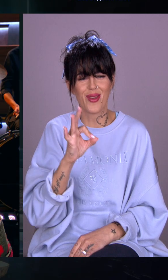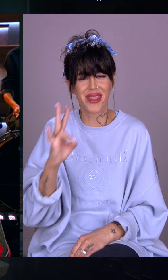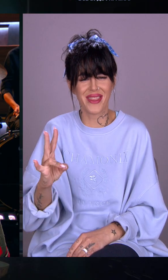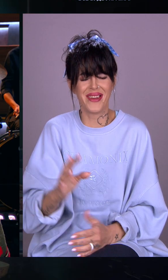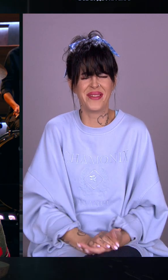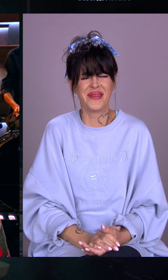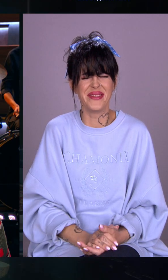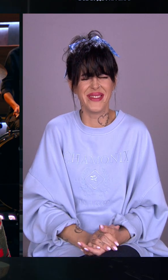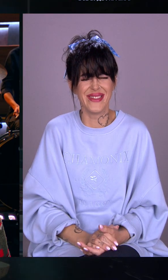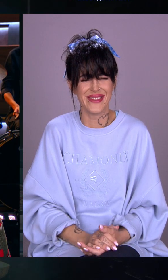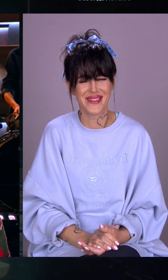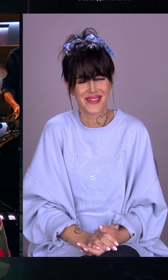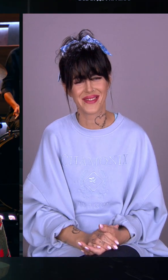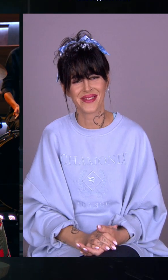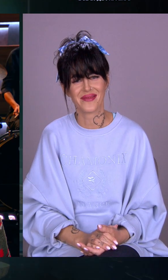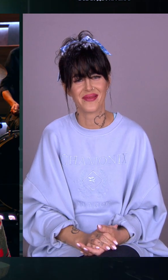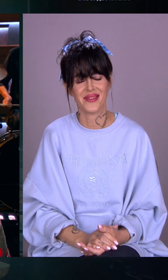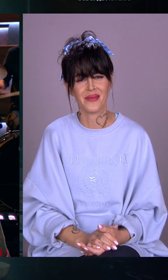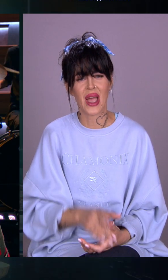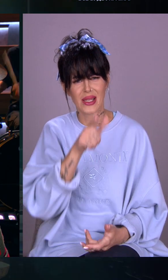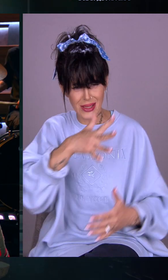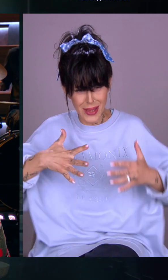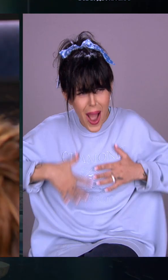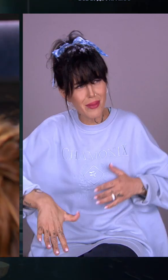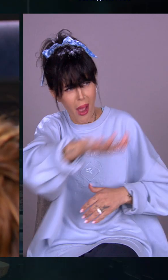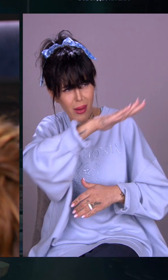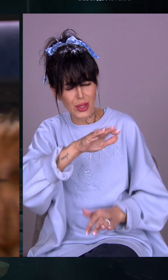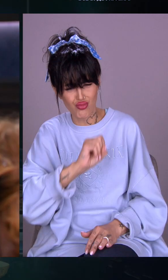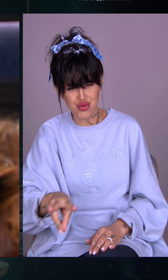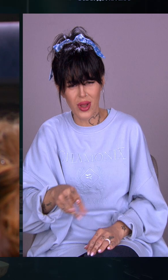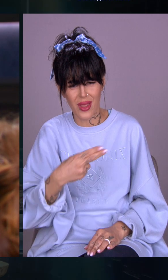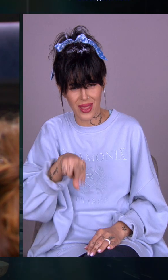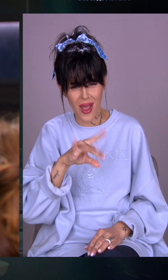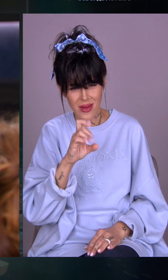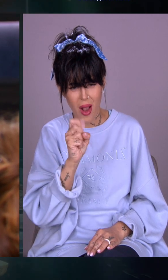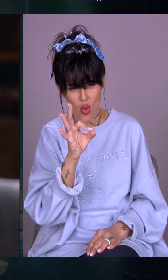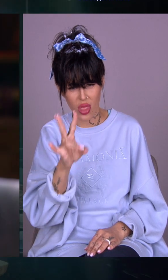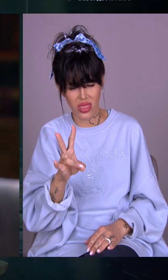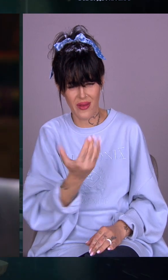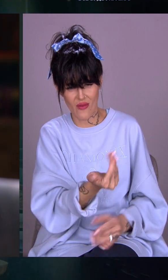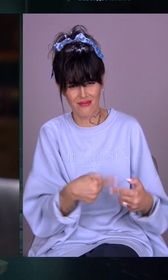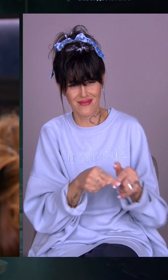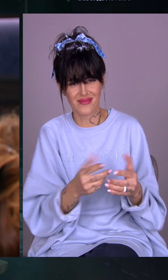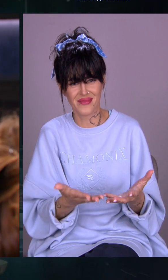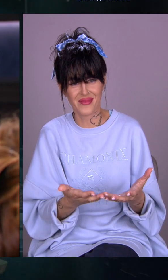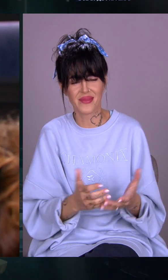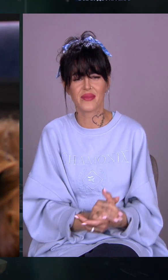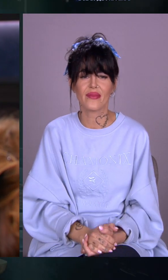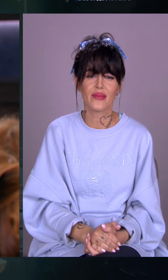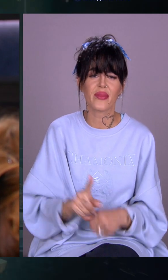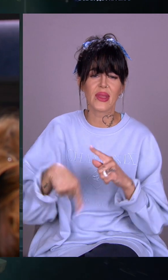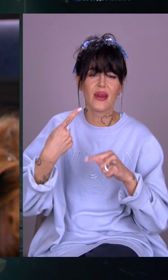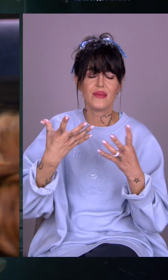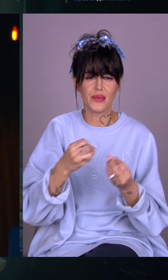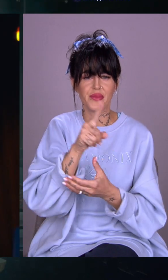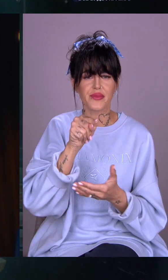Дракона Закарпаття називається Шаркай. На Закарпатті дракони. Давай так. Ми мало знаємо про Закарпаття. Тож, наступне запитання у нас...